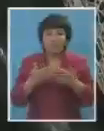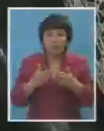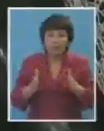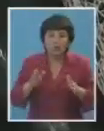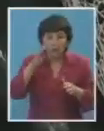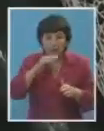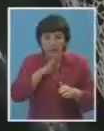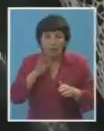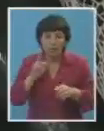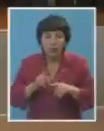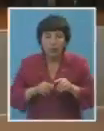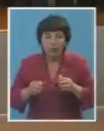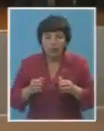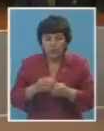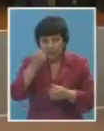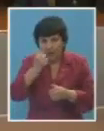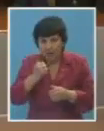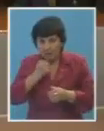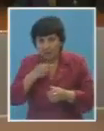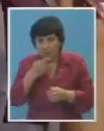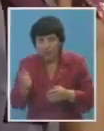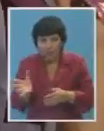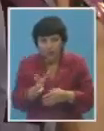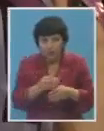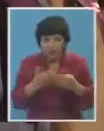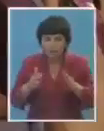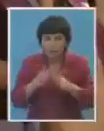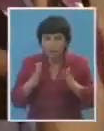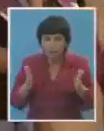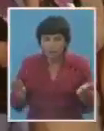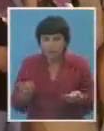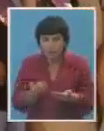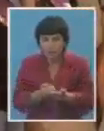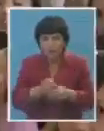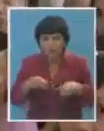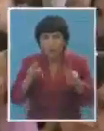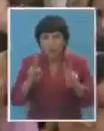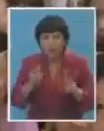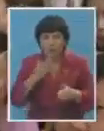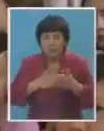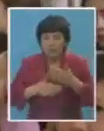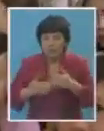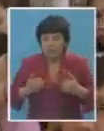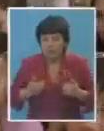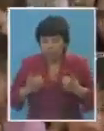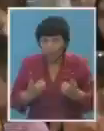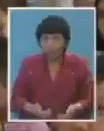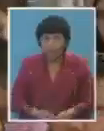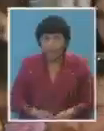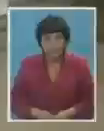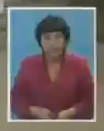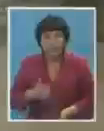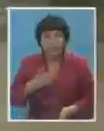түлектердің ата-аналары оқу орнының ұжымына алғыс айта отырып, барлық түлекті үлкен өмірге жолдама алып, маман ата-аналар қуаныштарымен құттықтады.